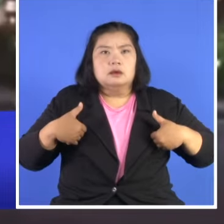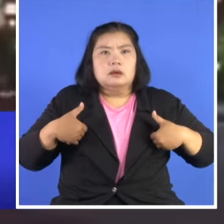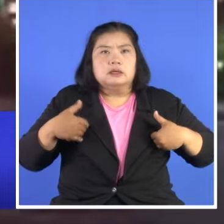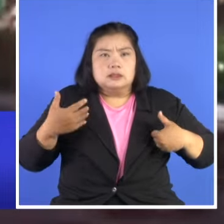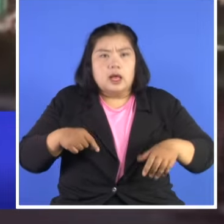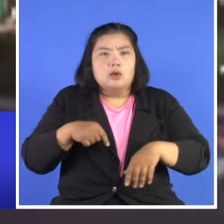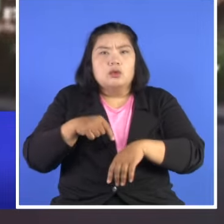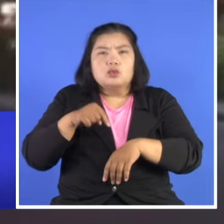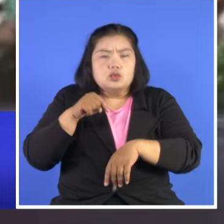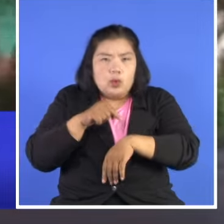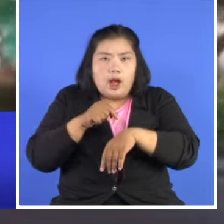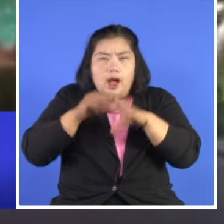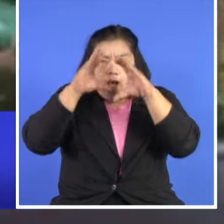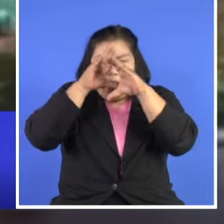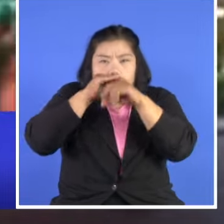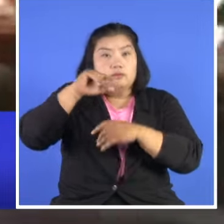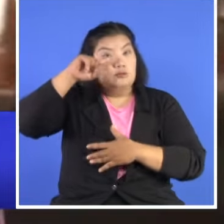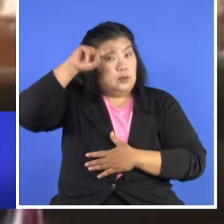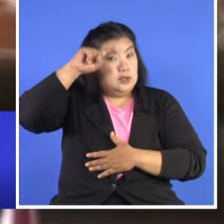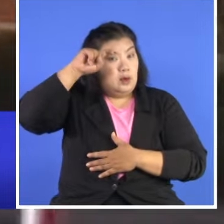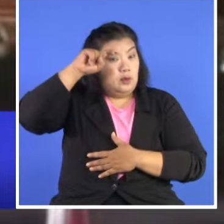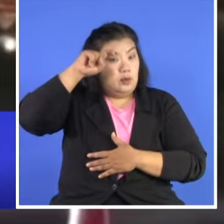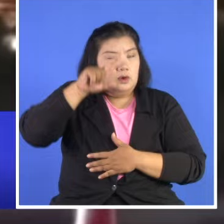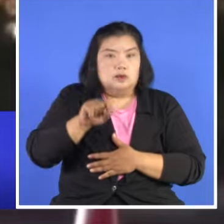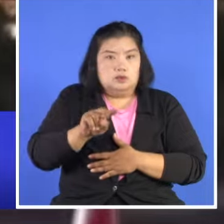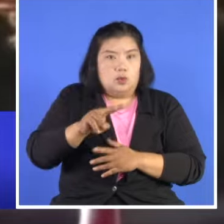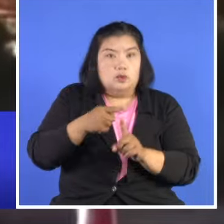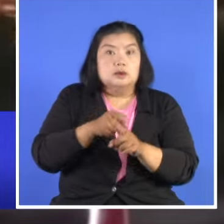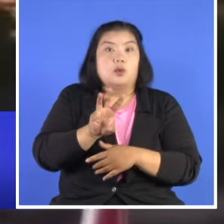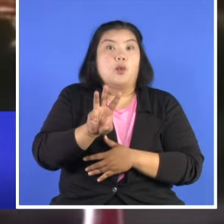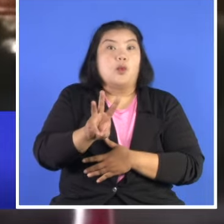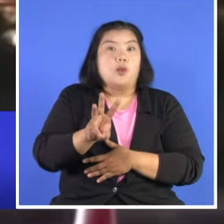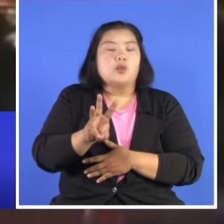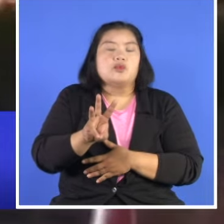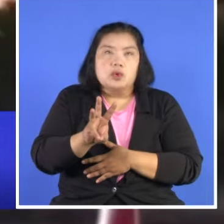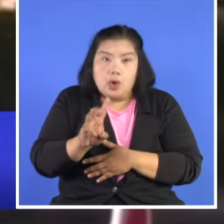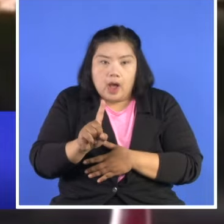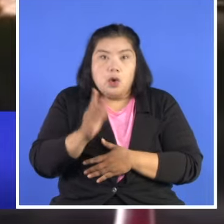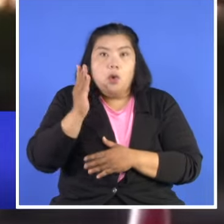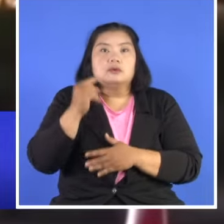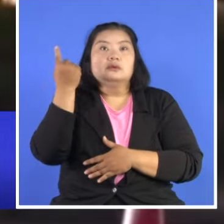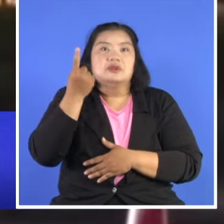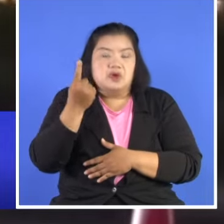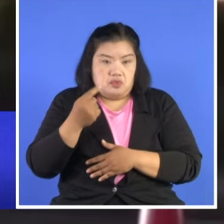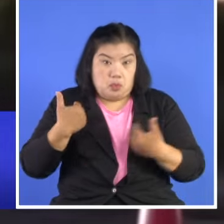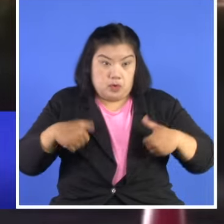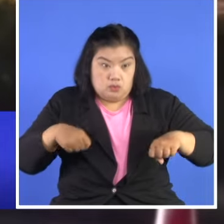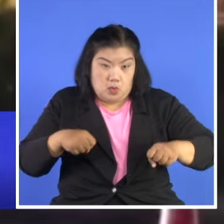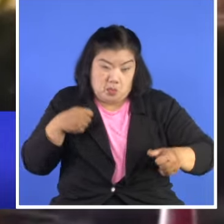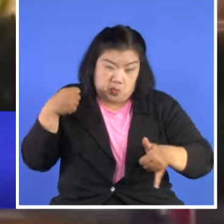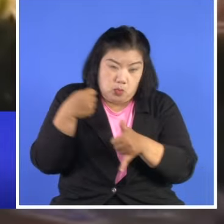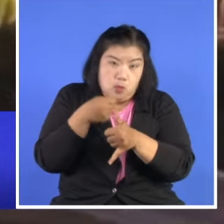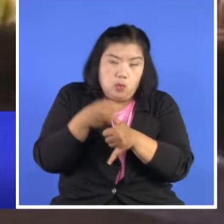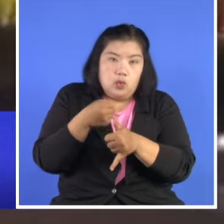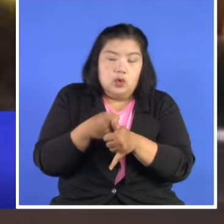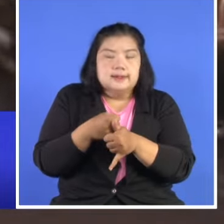เสาร์ที่ 22มิถุนายนล่าสุดมานะครับคุณผู้ชมเมื่อวานนี้นักข่าวได้ลงพื้นที่ไปที่หน้า